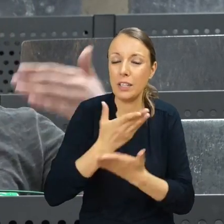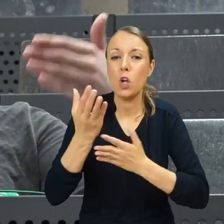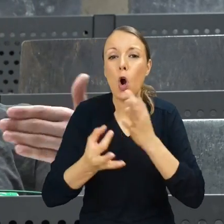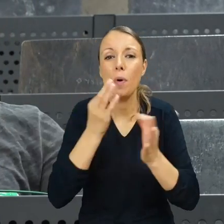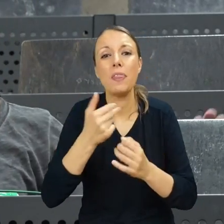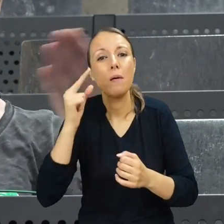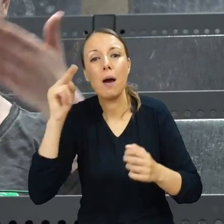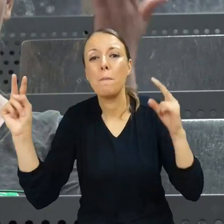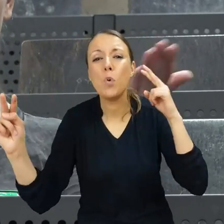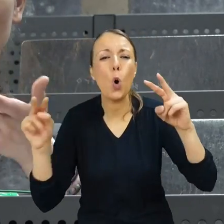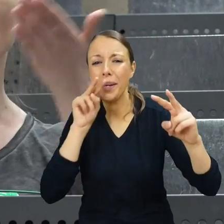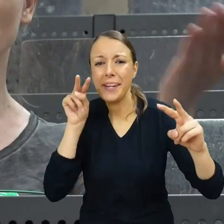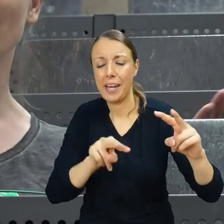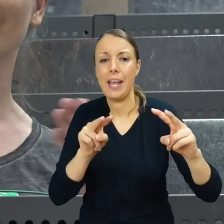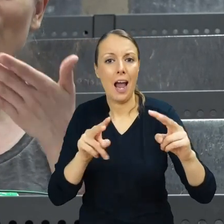większym gronie,